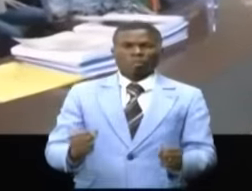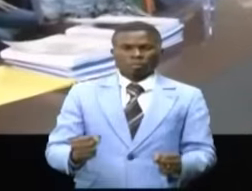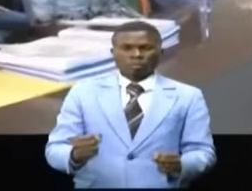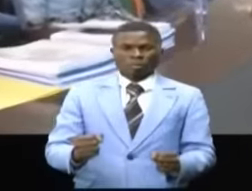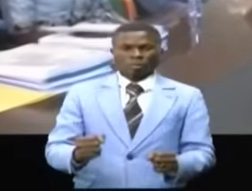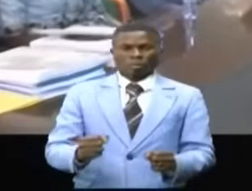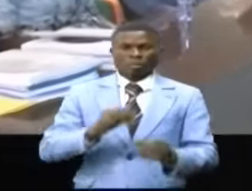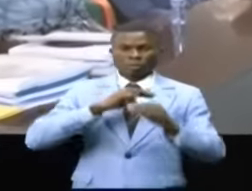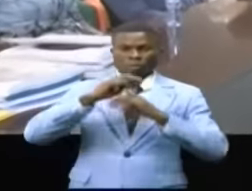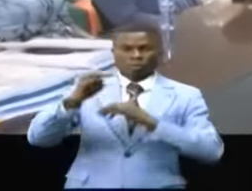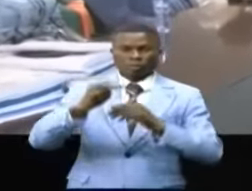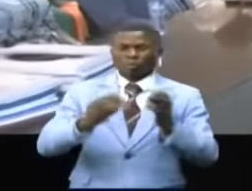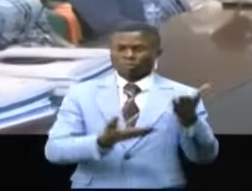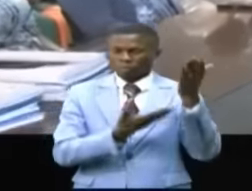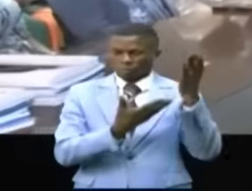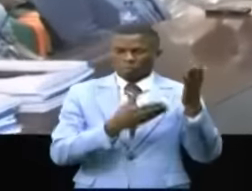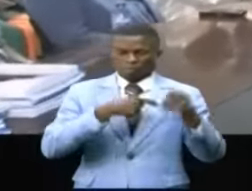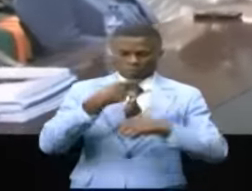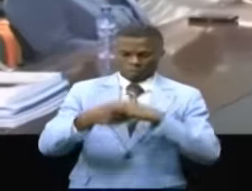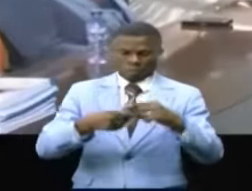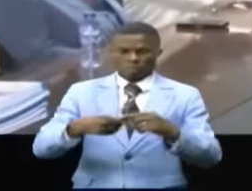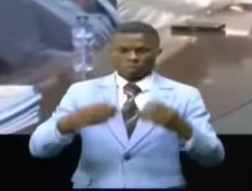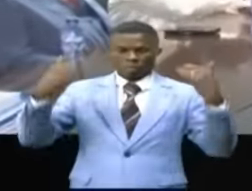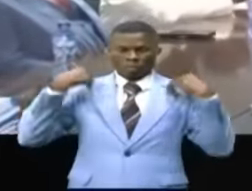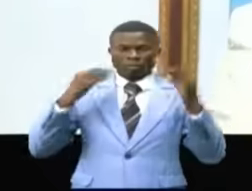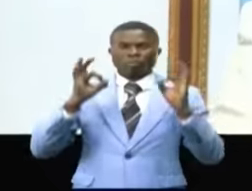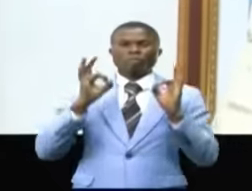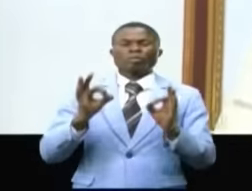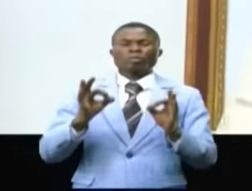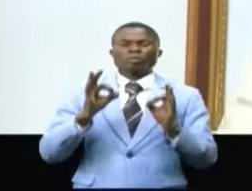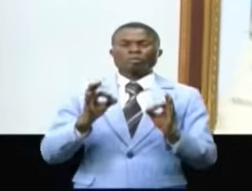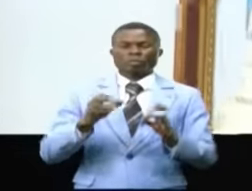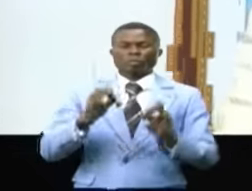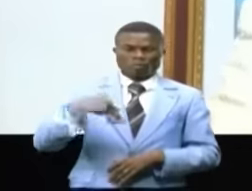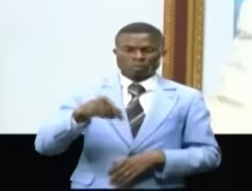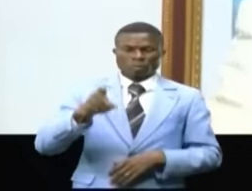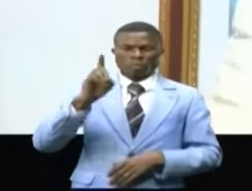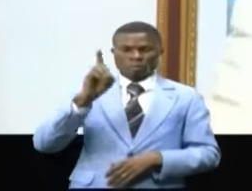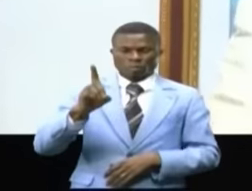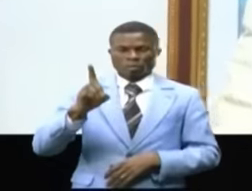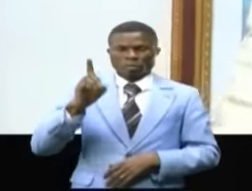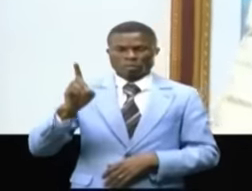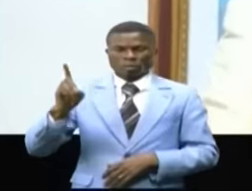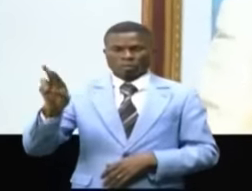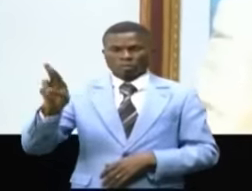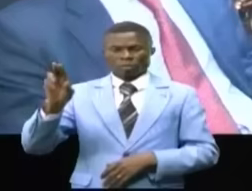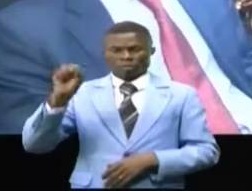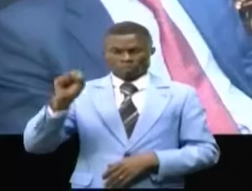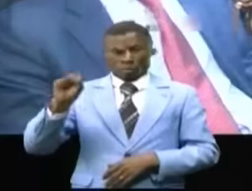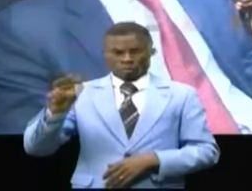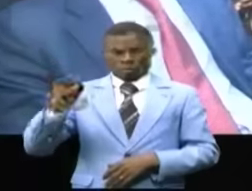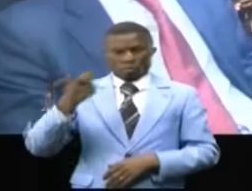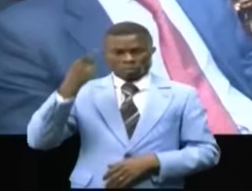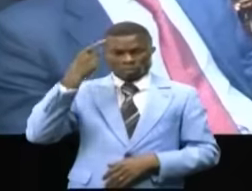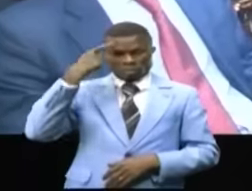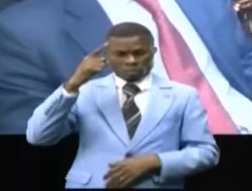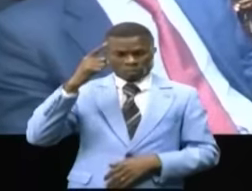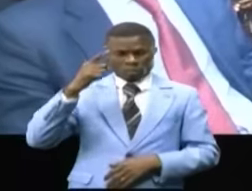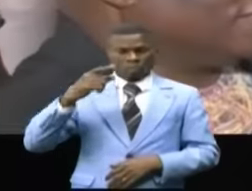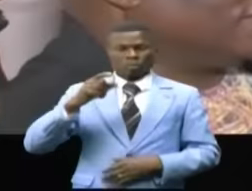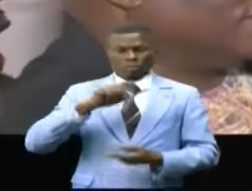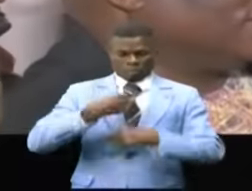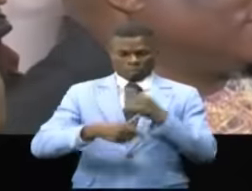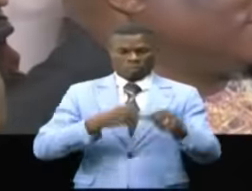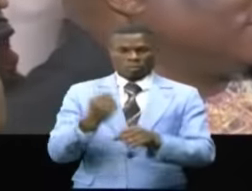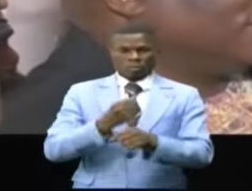Tel est le message phare lancé par le nouveau coordonnateur du PDDRS, Jean Bosco Bahala, à l'occasion de la prise de